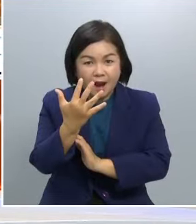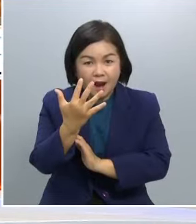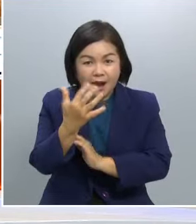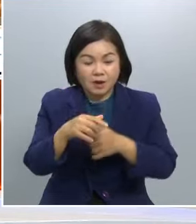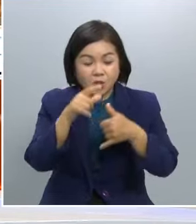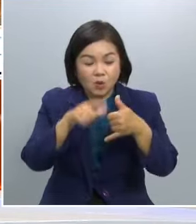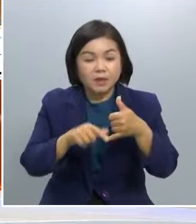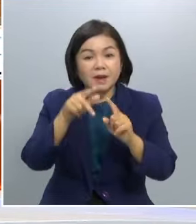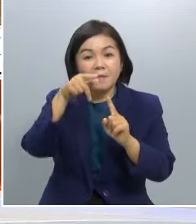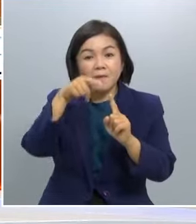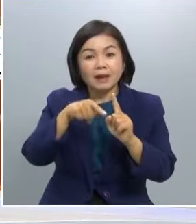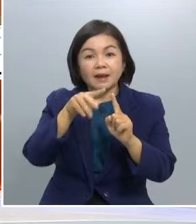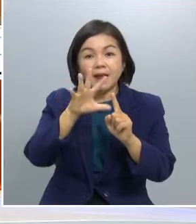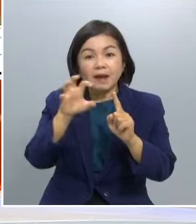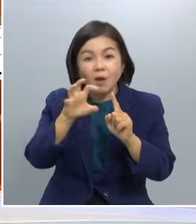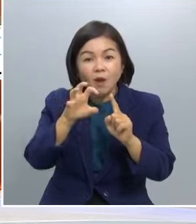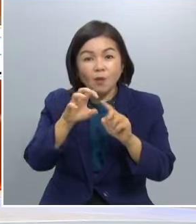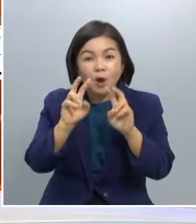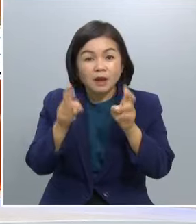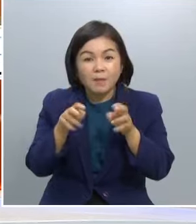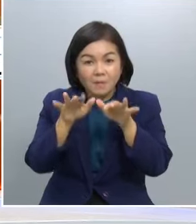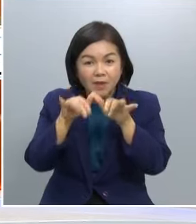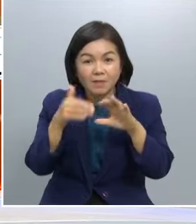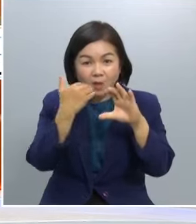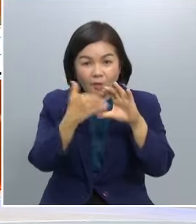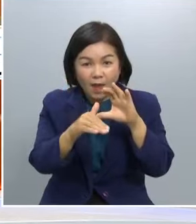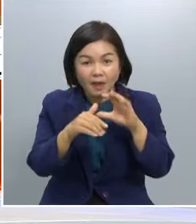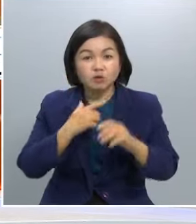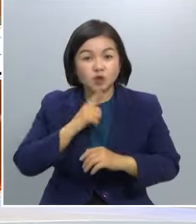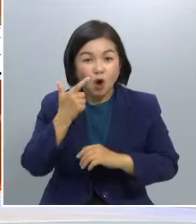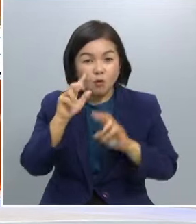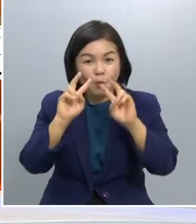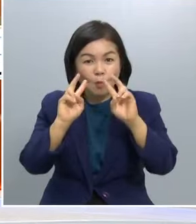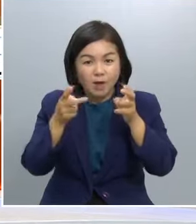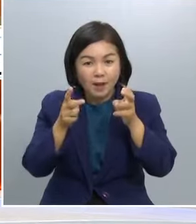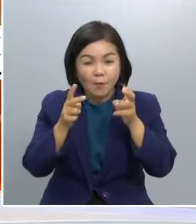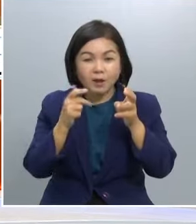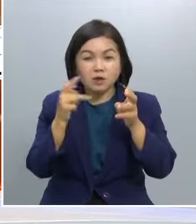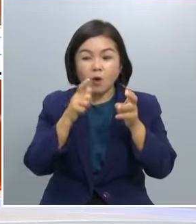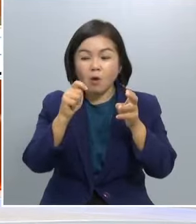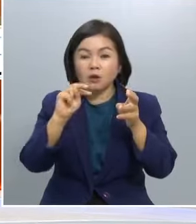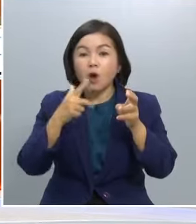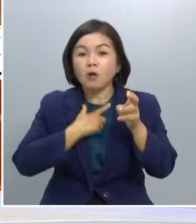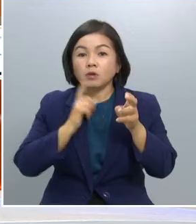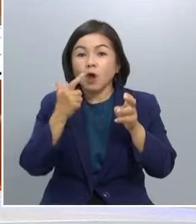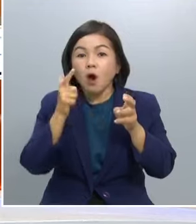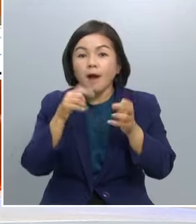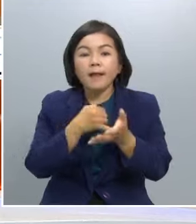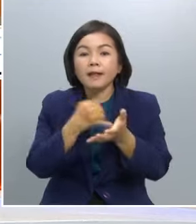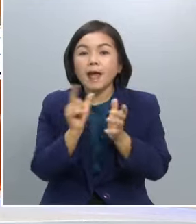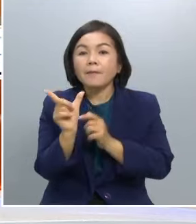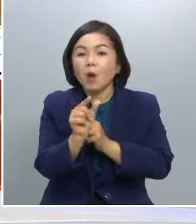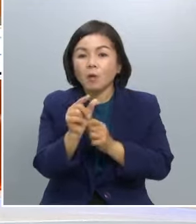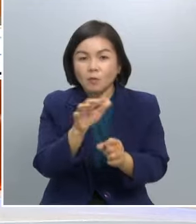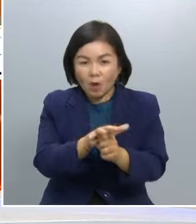1,500บาทค่ะให้วงเล็บว่าทองทองให้วงเล็บว่าทองง่ายๆแบบนี้เพราะเป็น